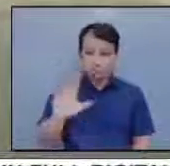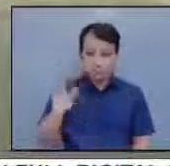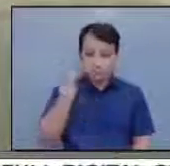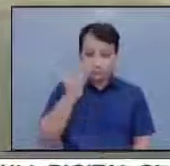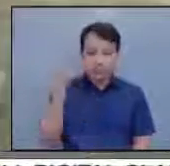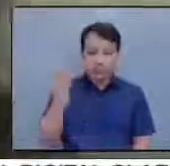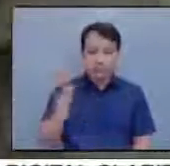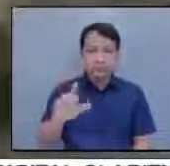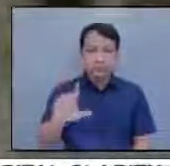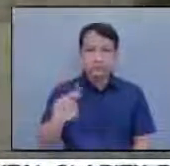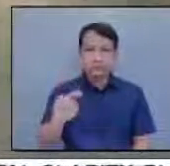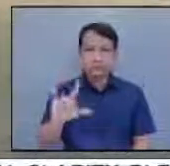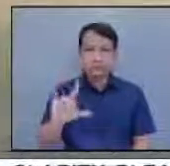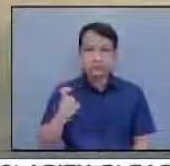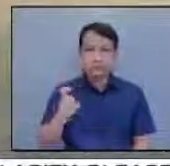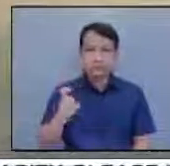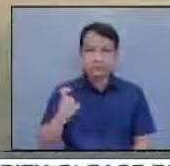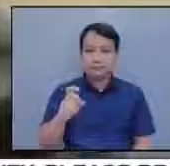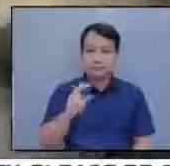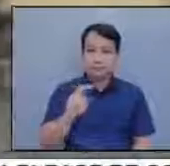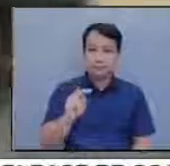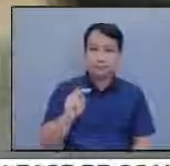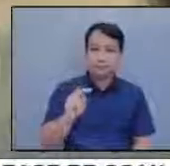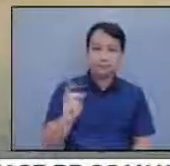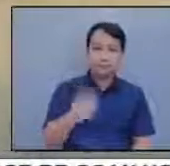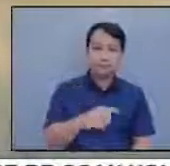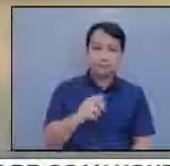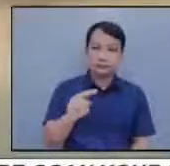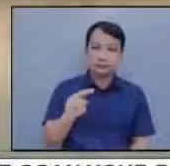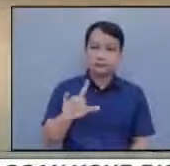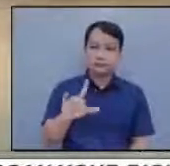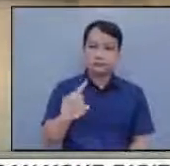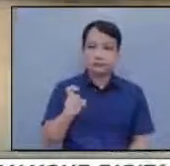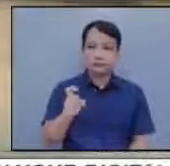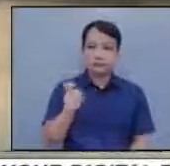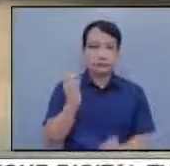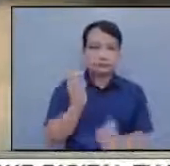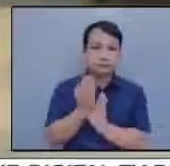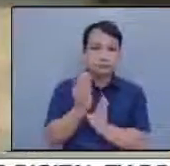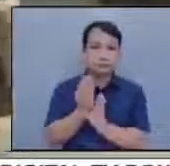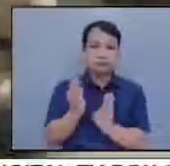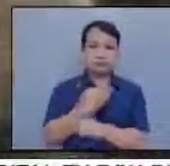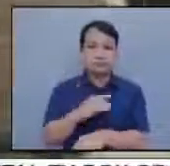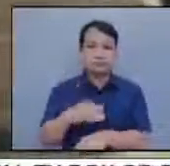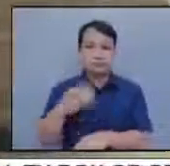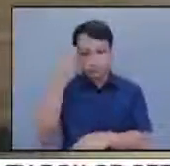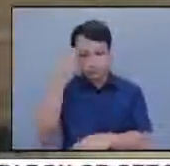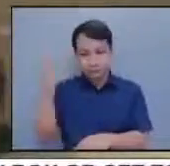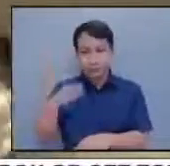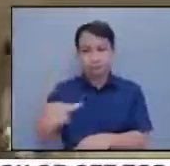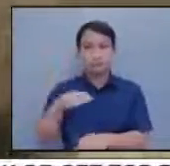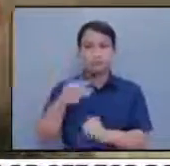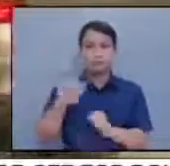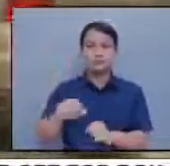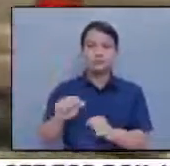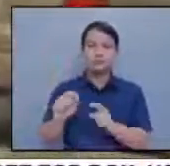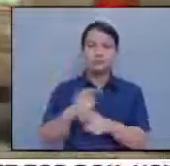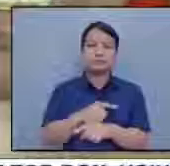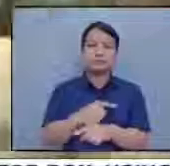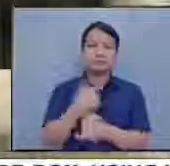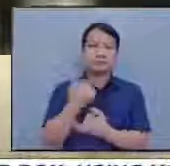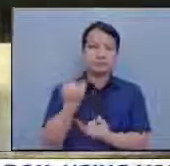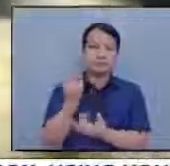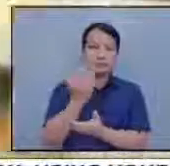or papasok nga ng Metro Manila mula NLEX, mga bus din, galing din ang Bulacan ng karamihan sa mga yan. Sa oras na ito